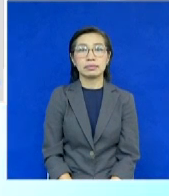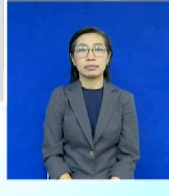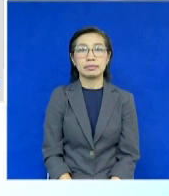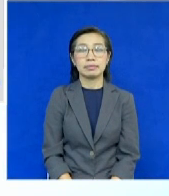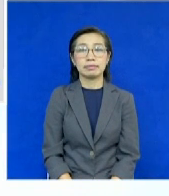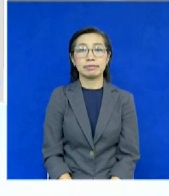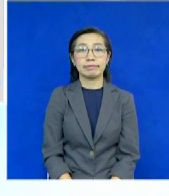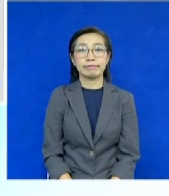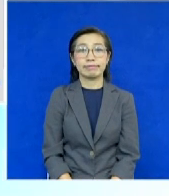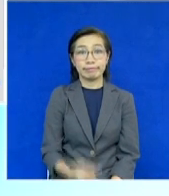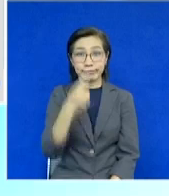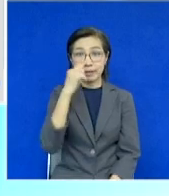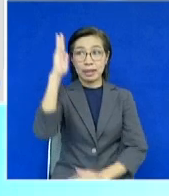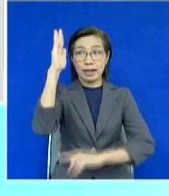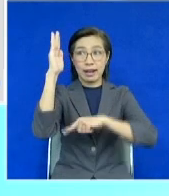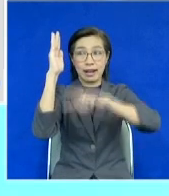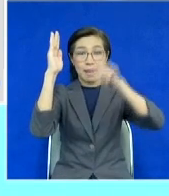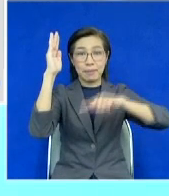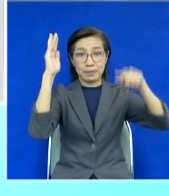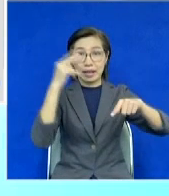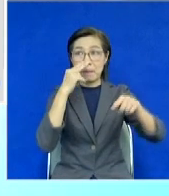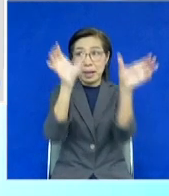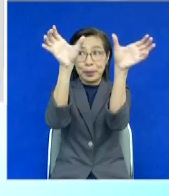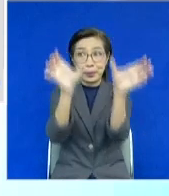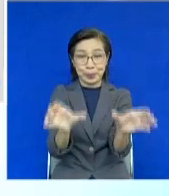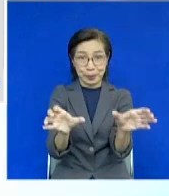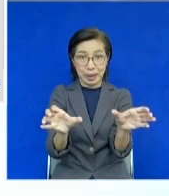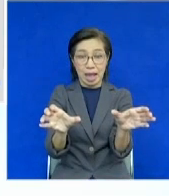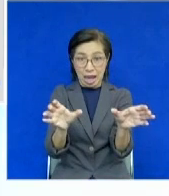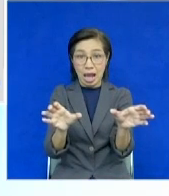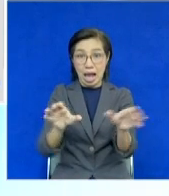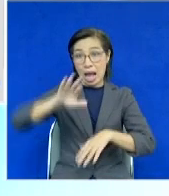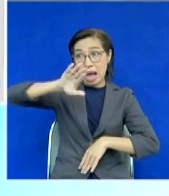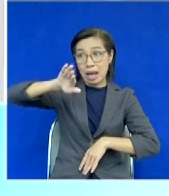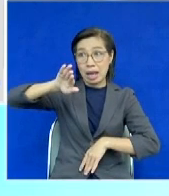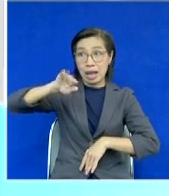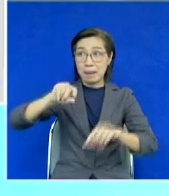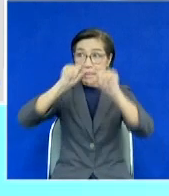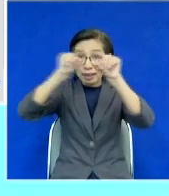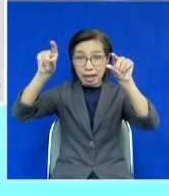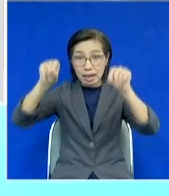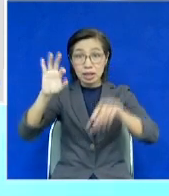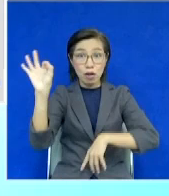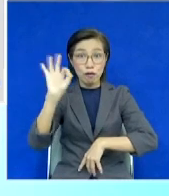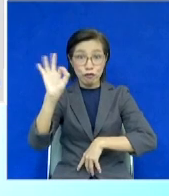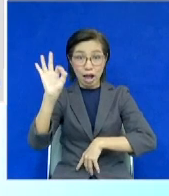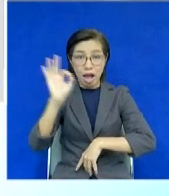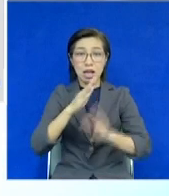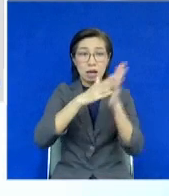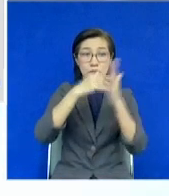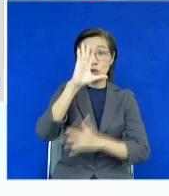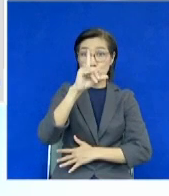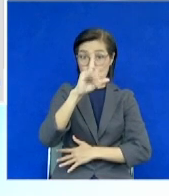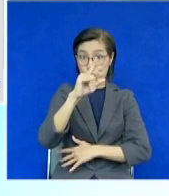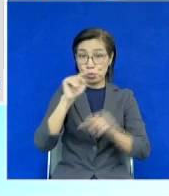กราฟนี้นะคะจะเห็นว่าภาพด้านขวาด้านซ้ายมือนะคะก็คือกราฟแท่งค่ะสีฟ้าแล้วก็สีชมพูนะคะ